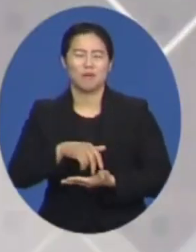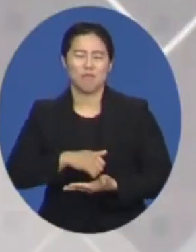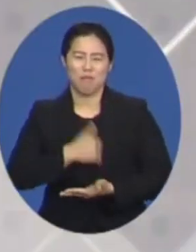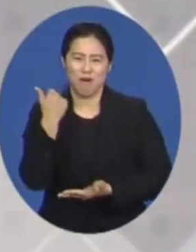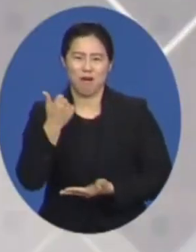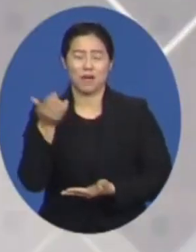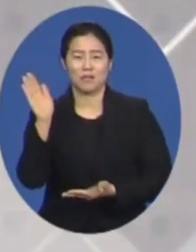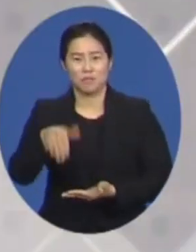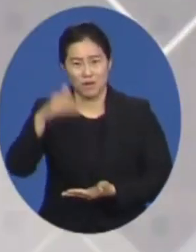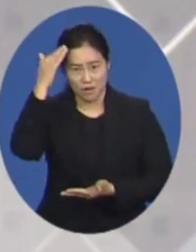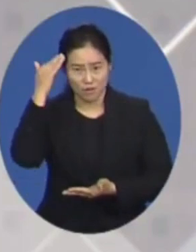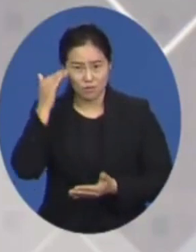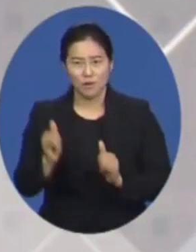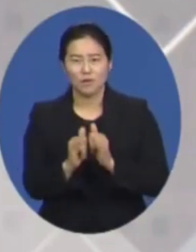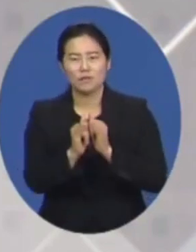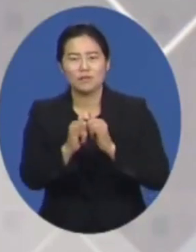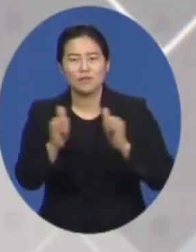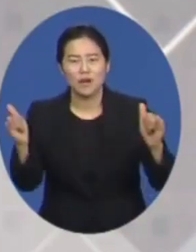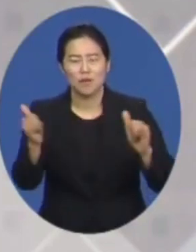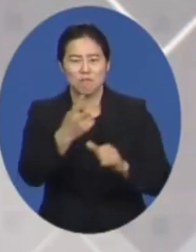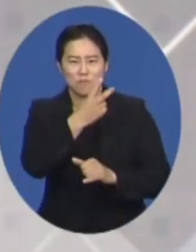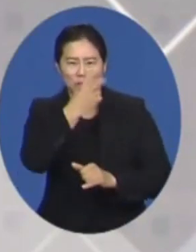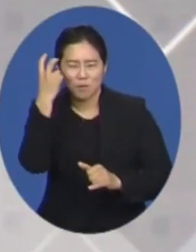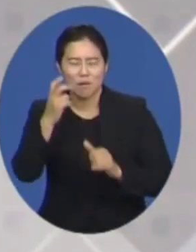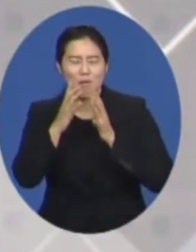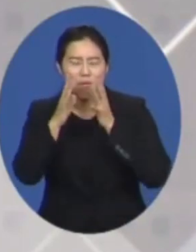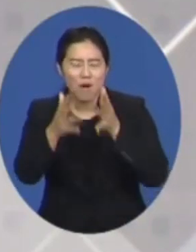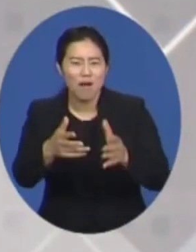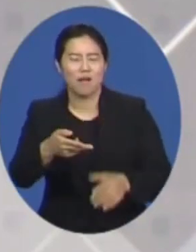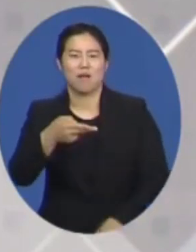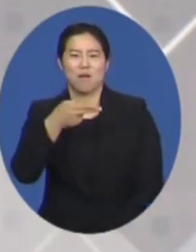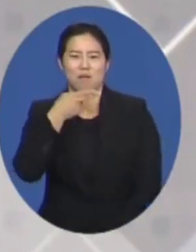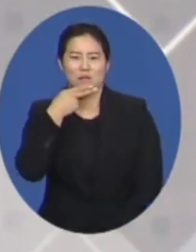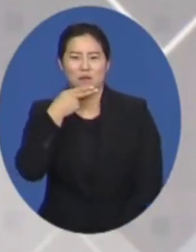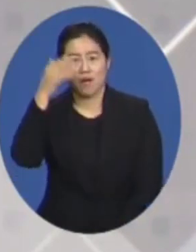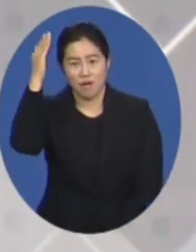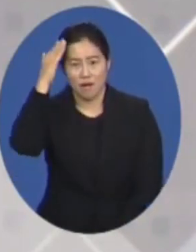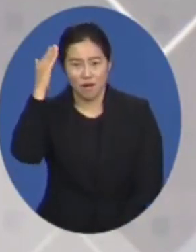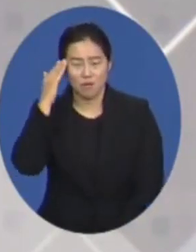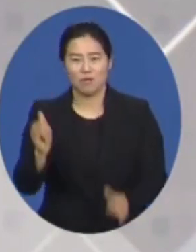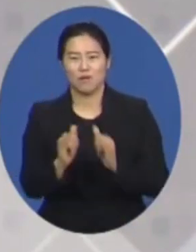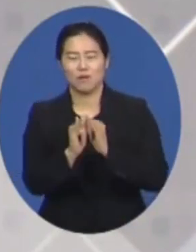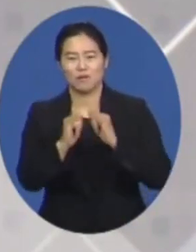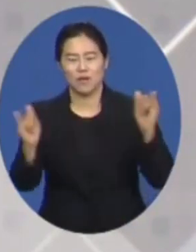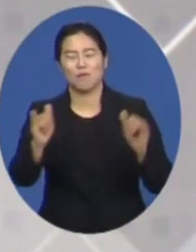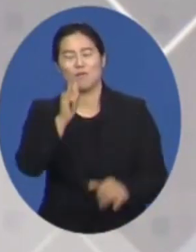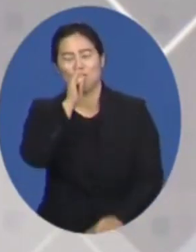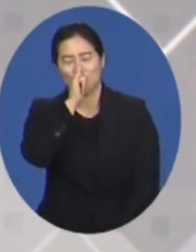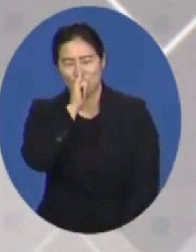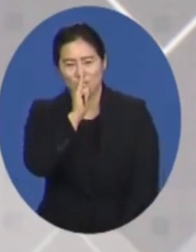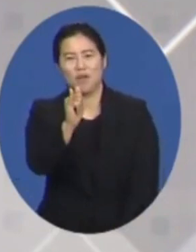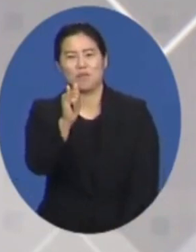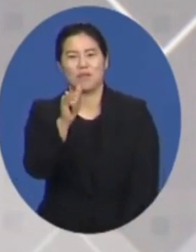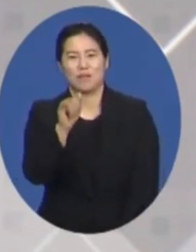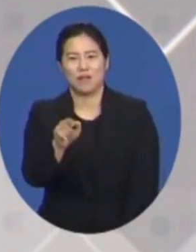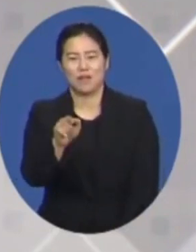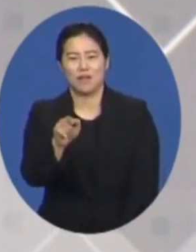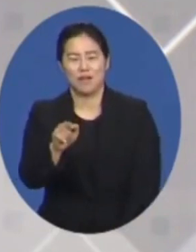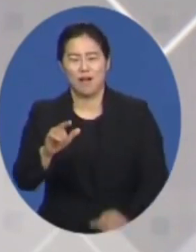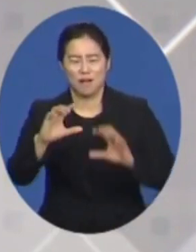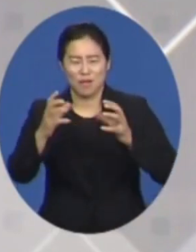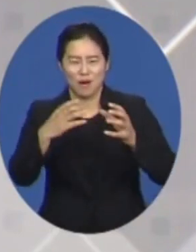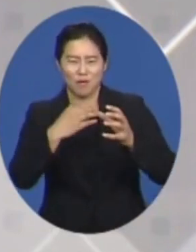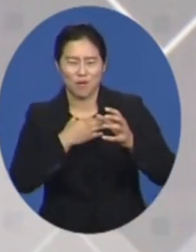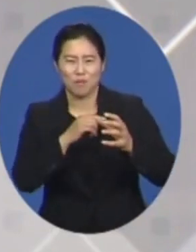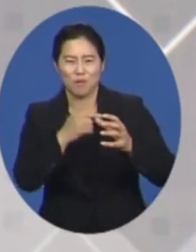대한민국 군 빌은 형 강하게 속지 알았습니다 대한민국 국민은 미대 합니다 어떠한 군 안도